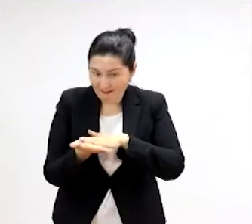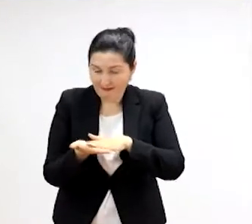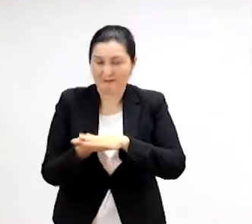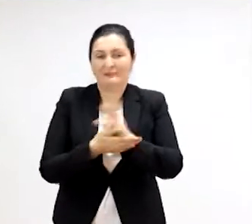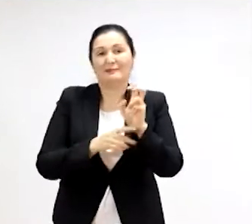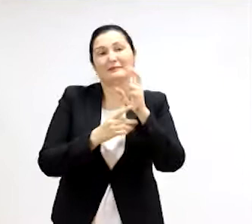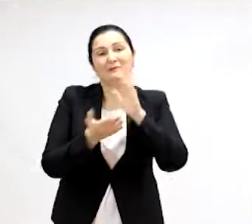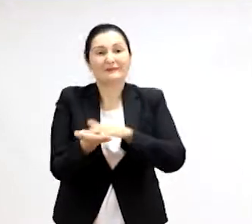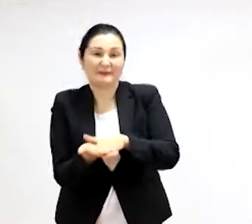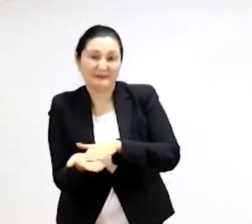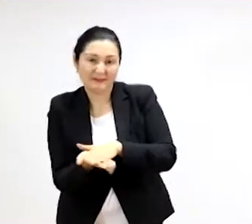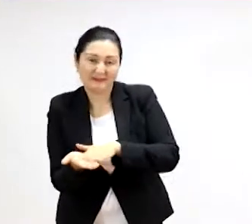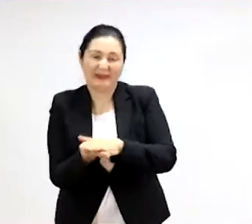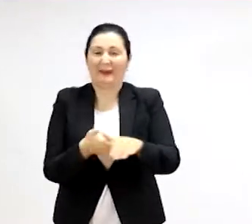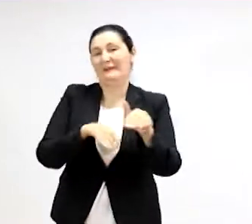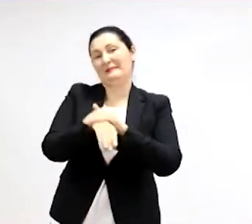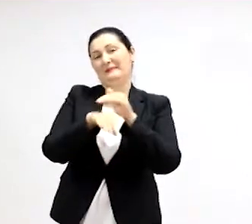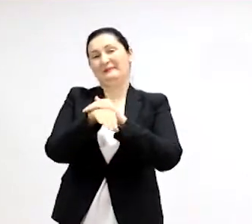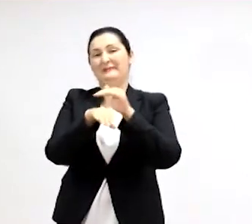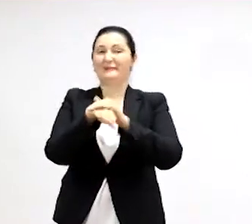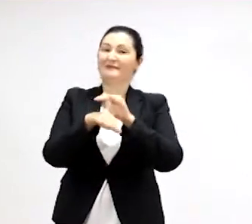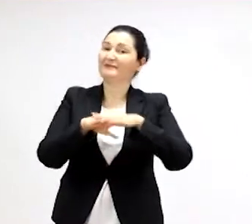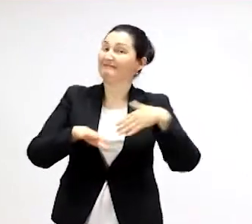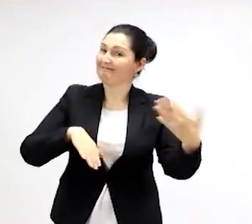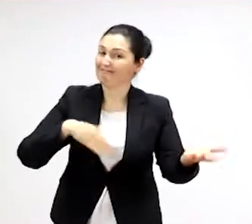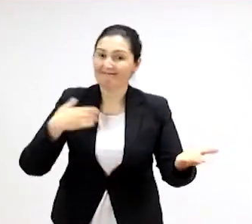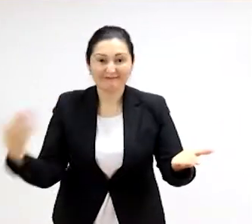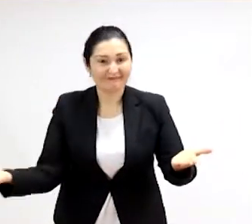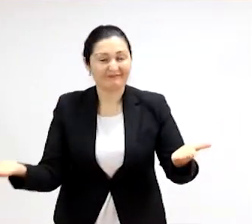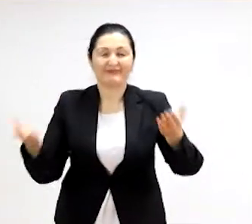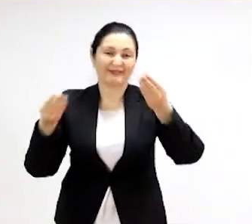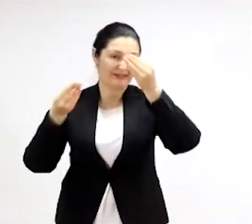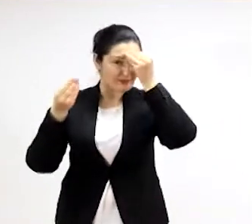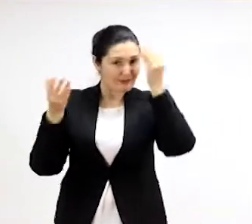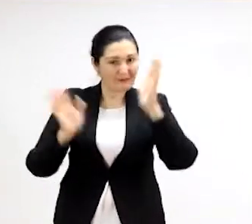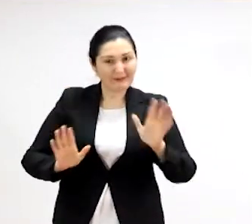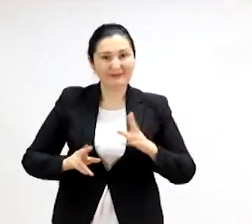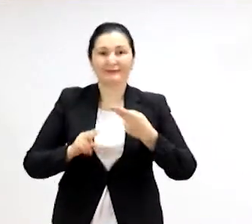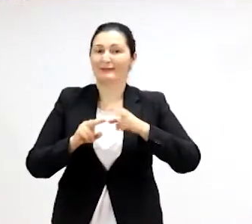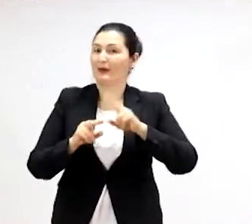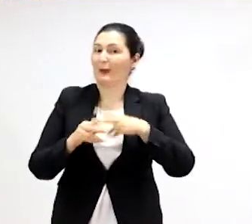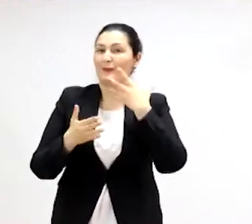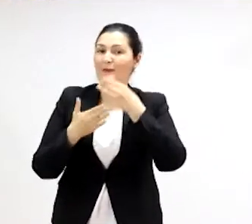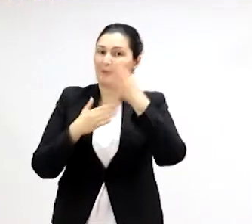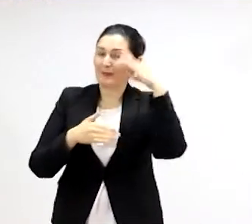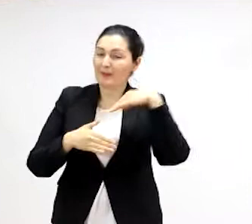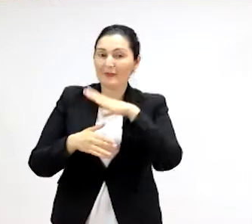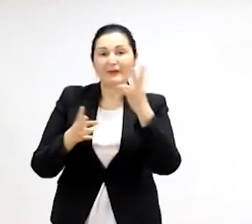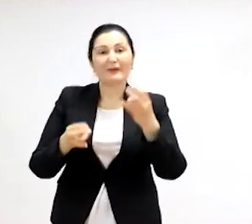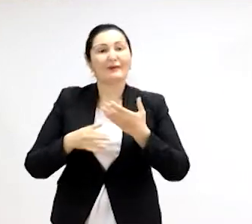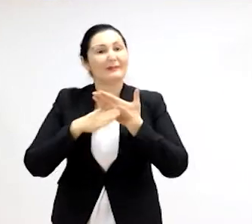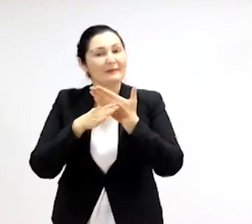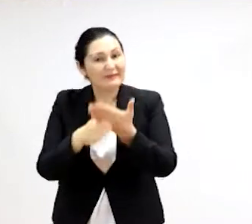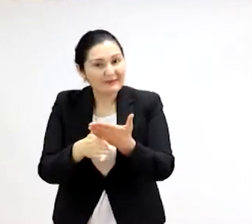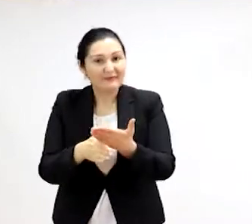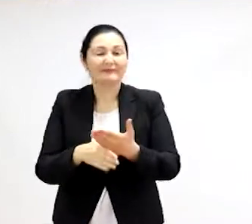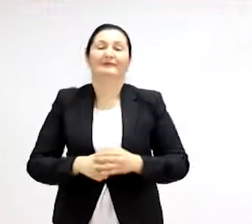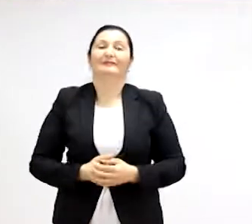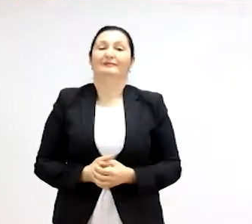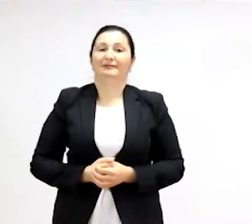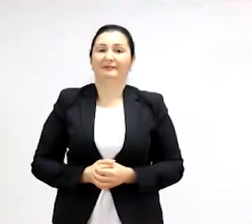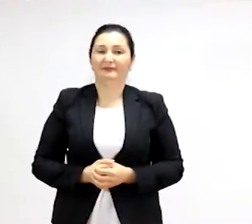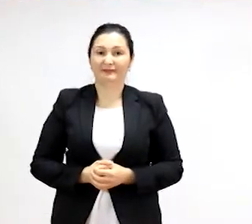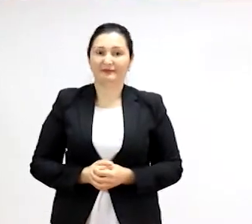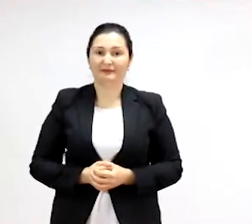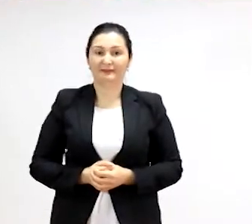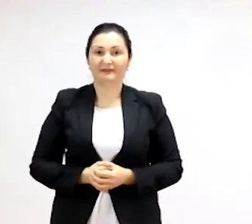ҳам. Офарин. Офарин ба шумо ки фаромӯш намекунед, бо волидайни худ хайру хуш кунед.